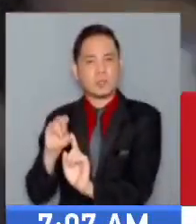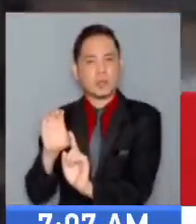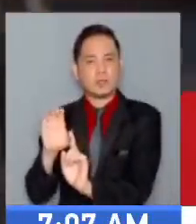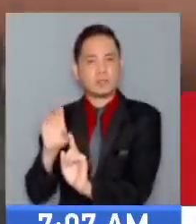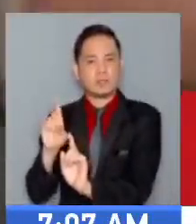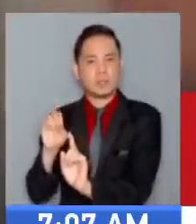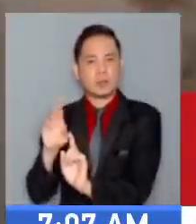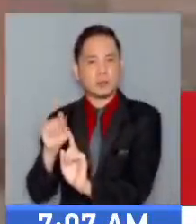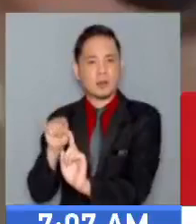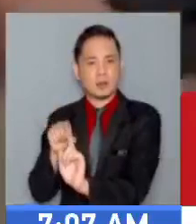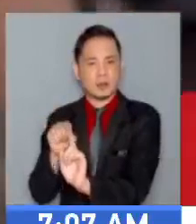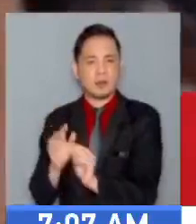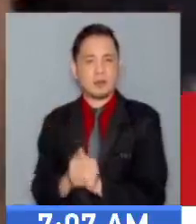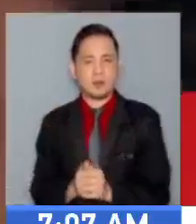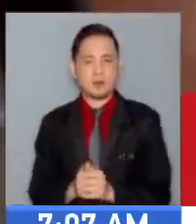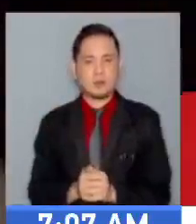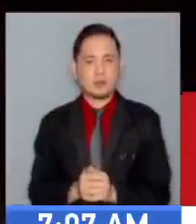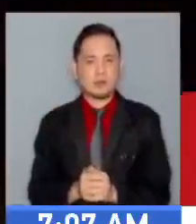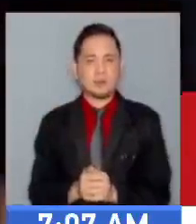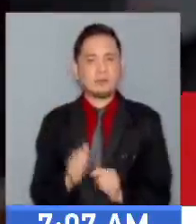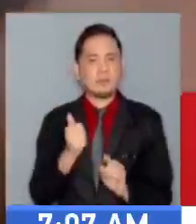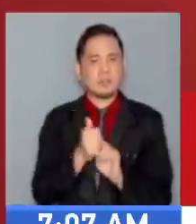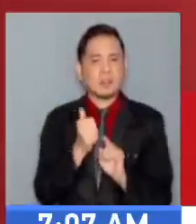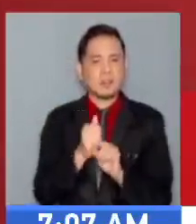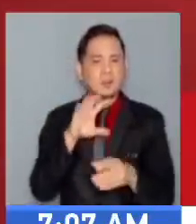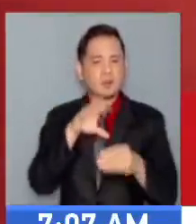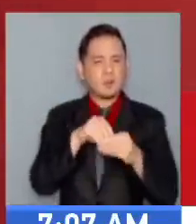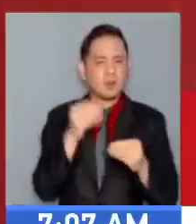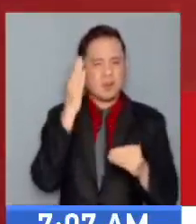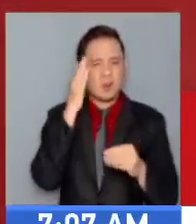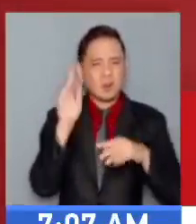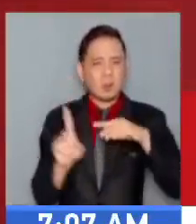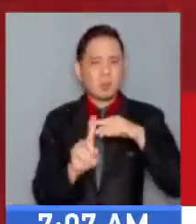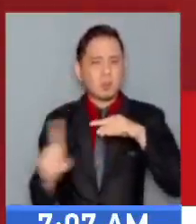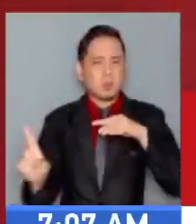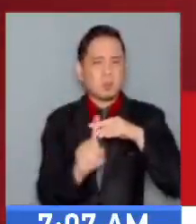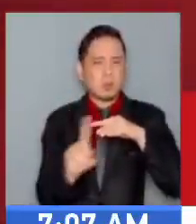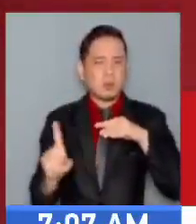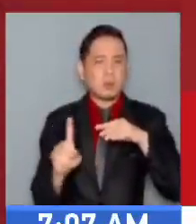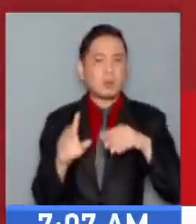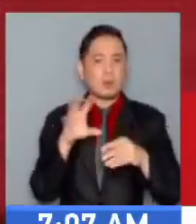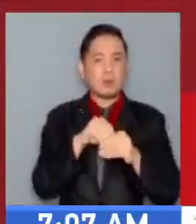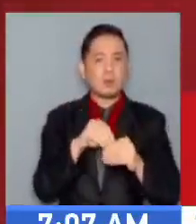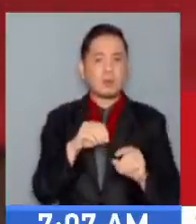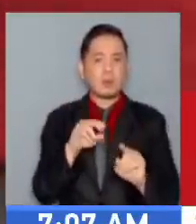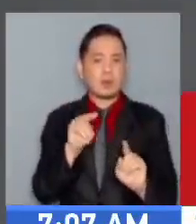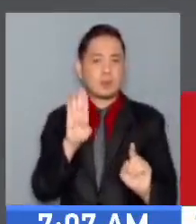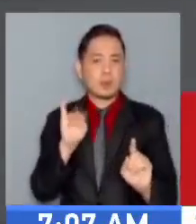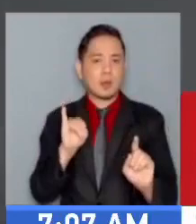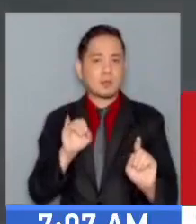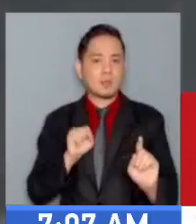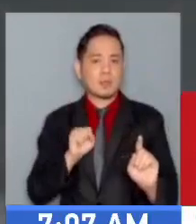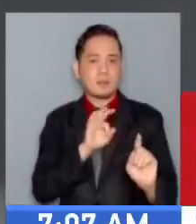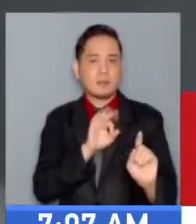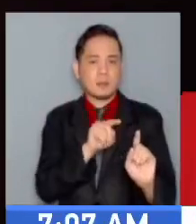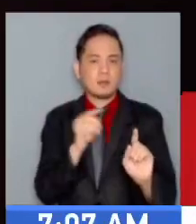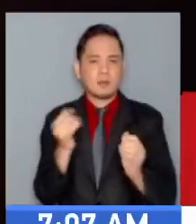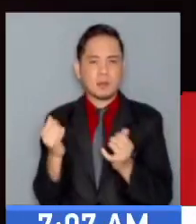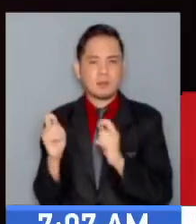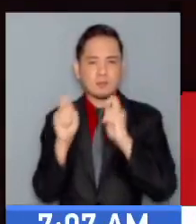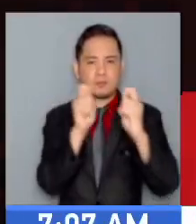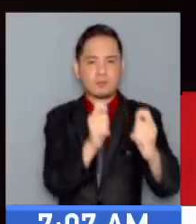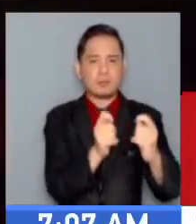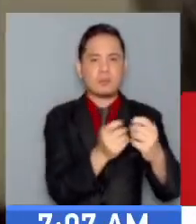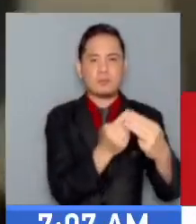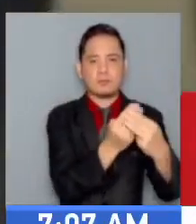facility. Bantay sarado si Dera ng mga tauhan ng NBI para sa paglipat sa kanya sa Muntinlupa City Jail. Matapos ang halos isang